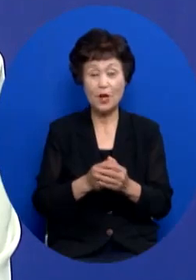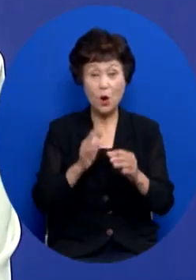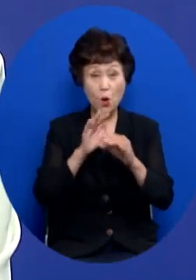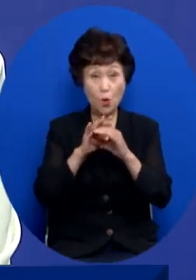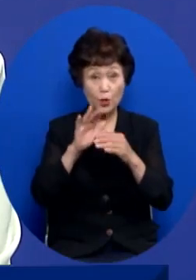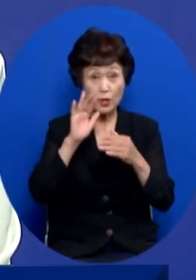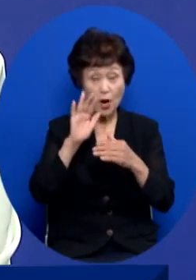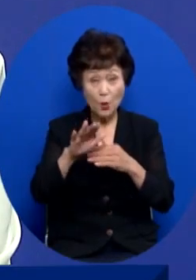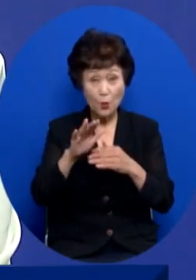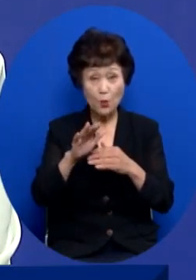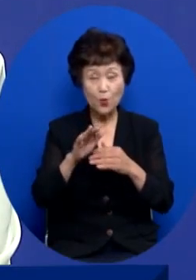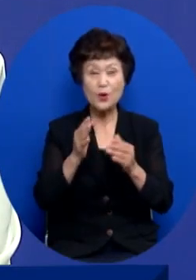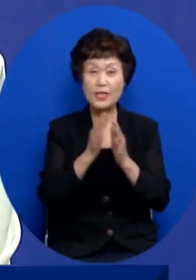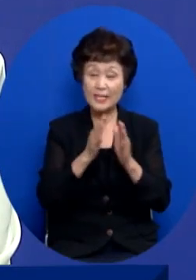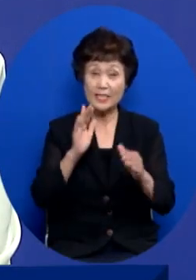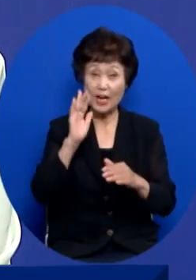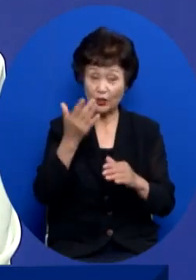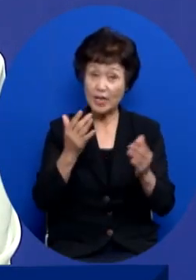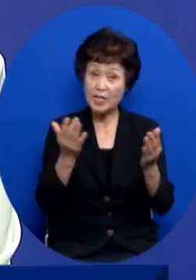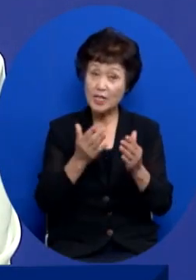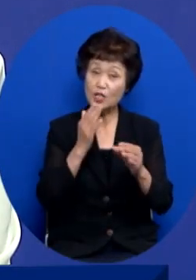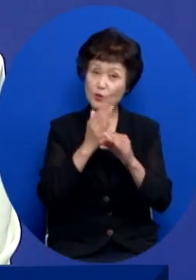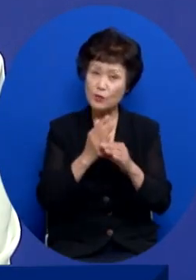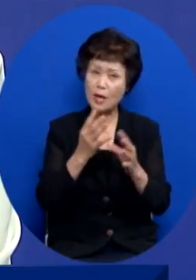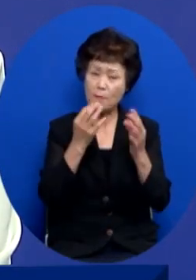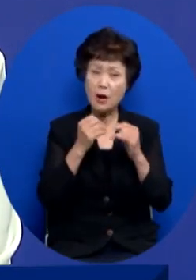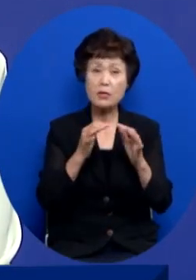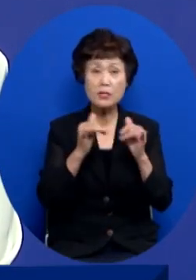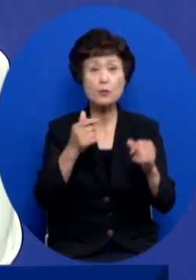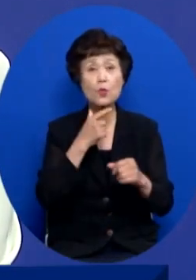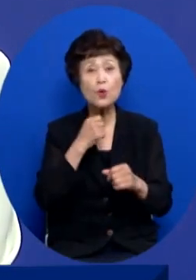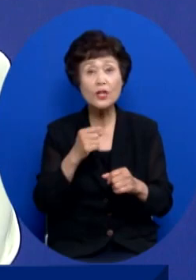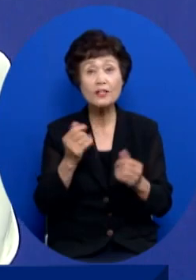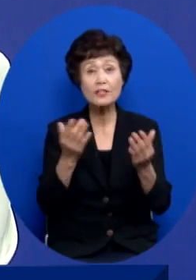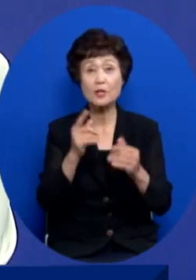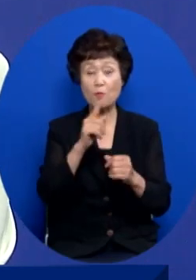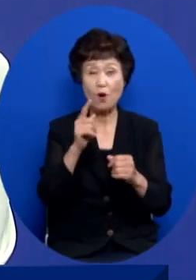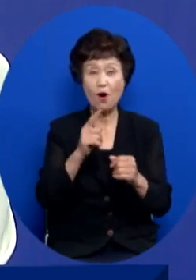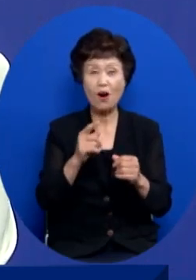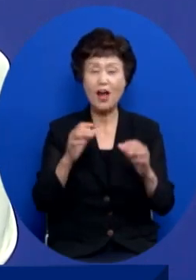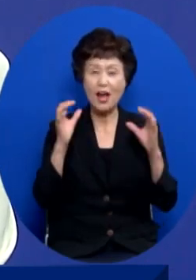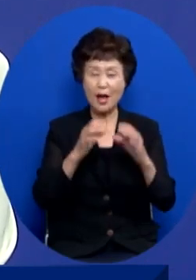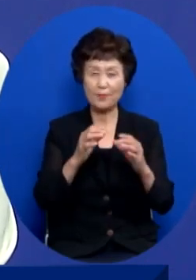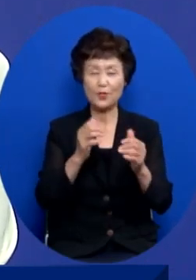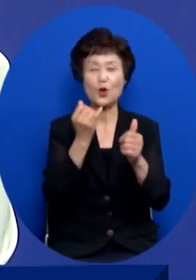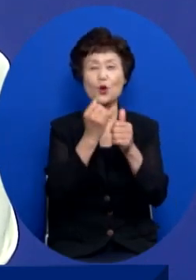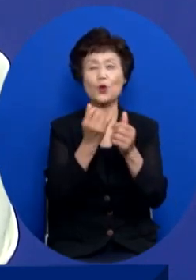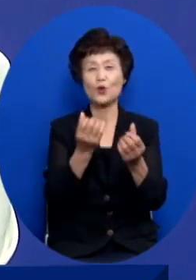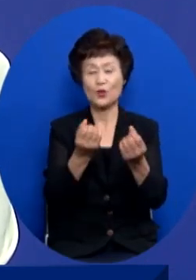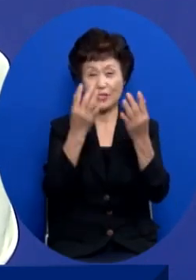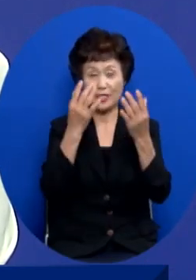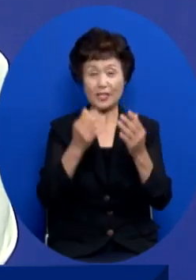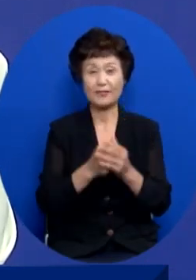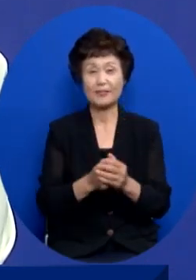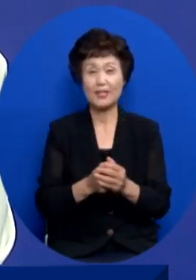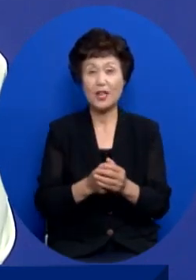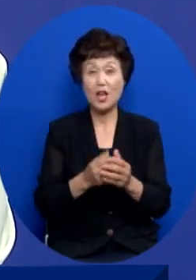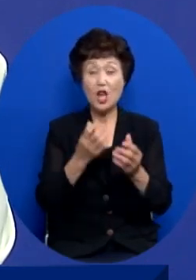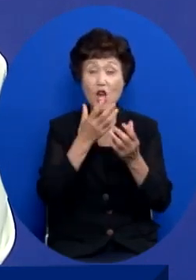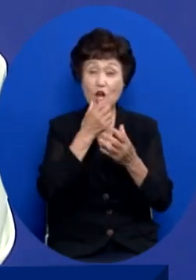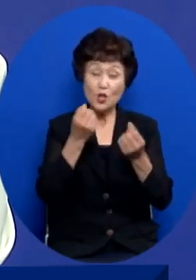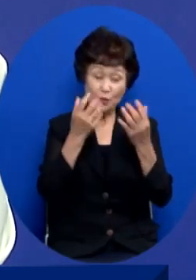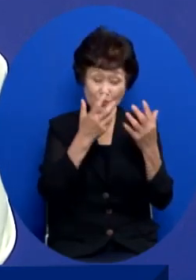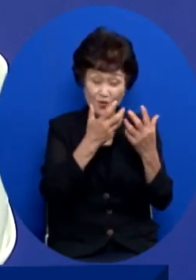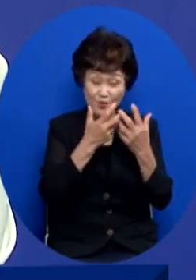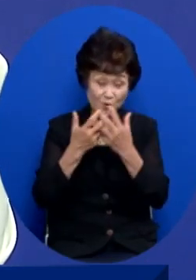코로나 이후 재개된 사역 중에 많은 이들이 바라던 사역이 있습니다. 바로 합동 결혼식인데요. 모두가 기쁘고 축복이 가득했던